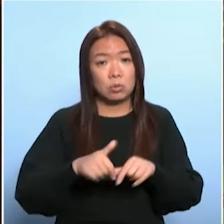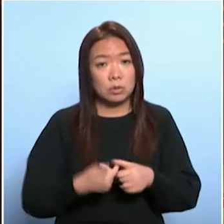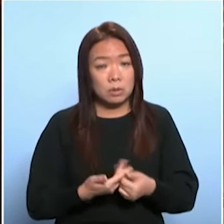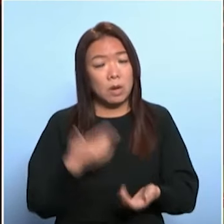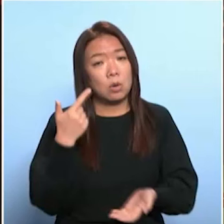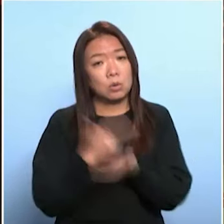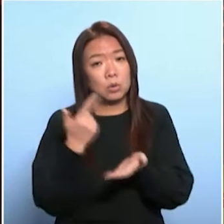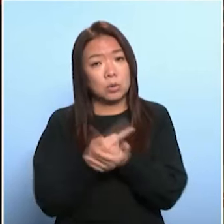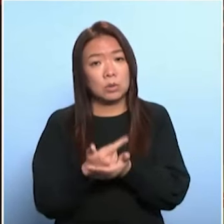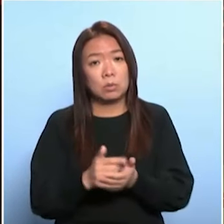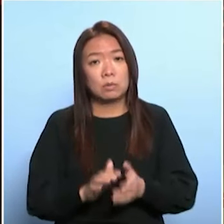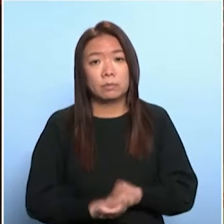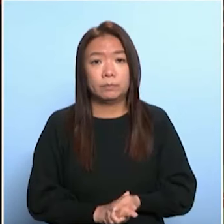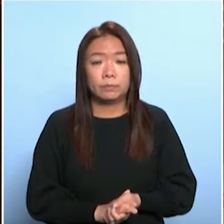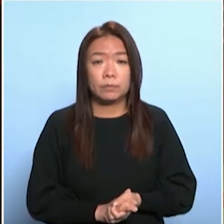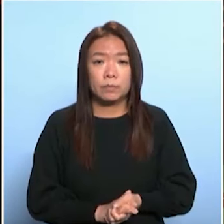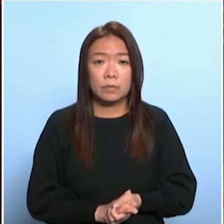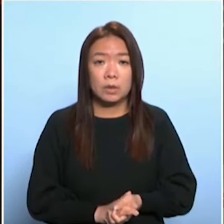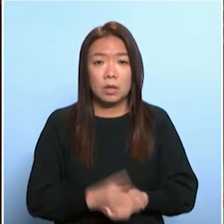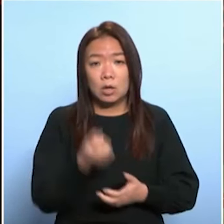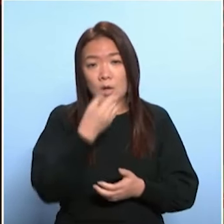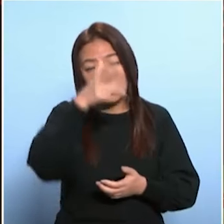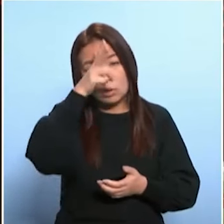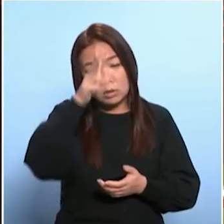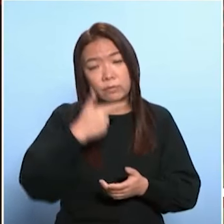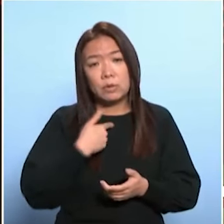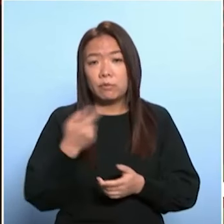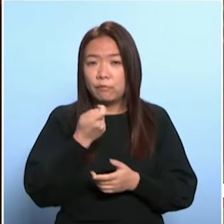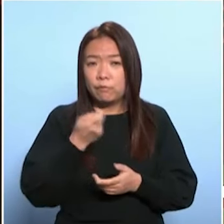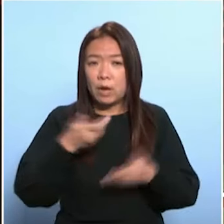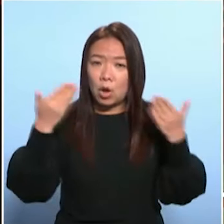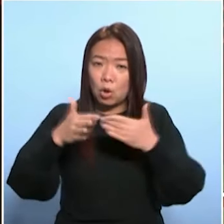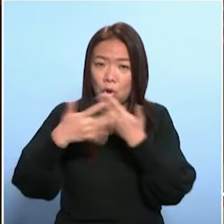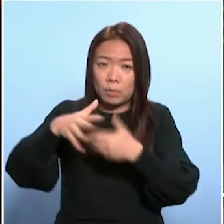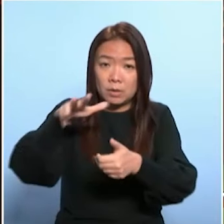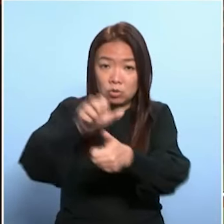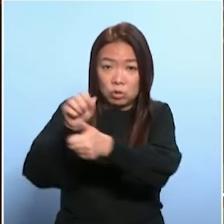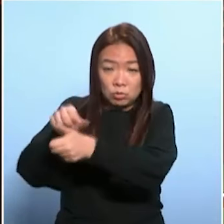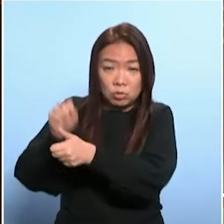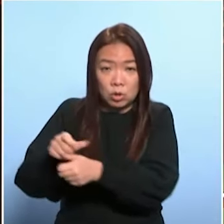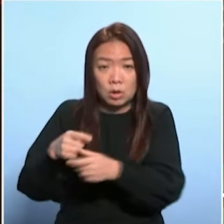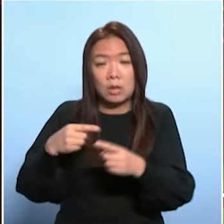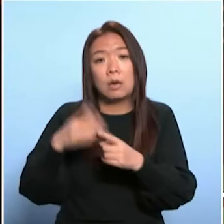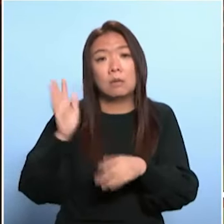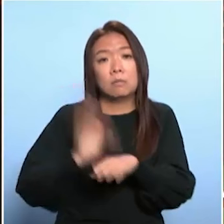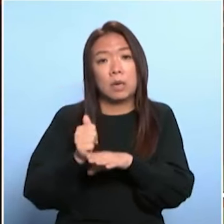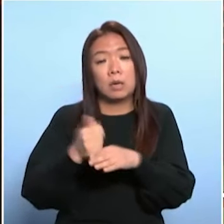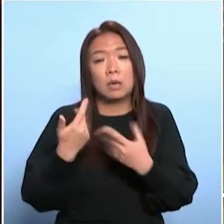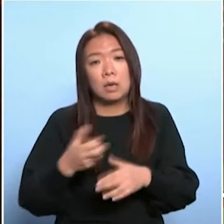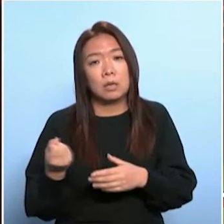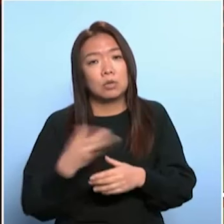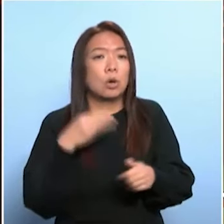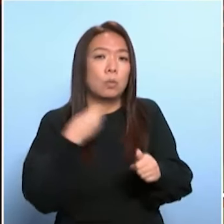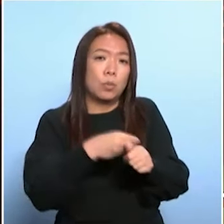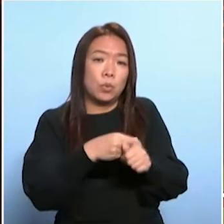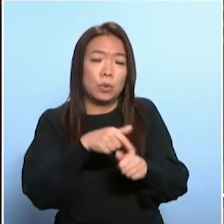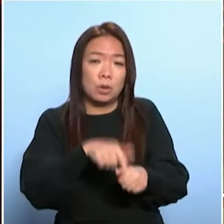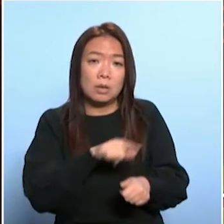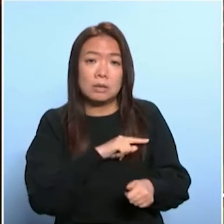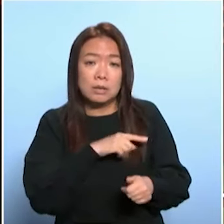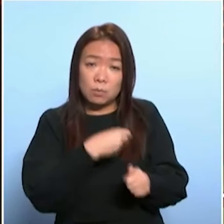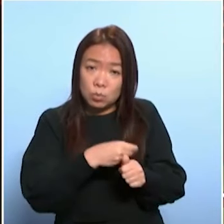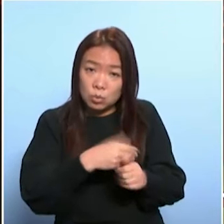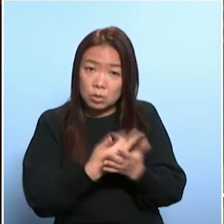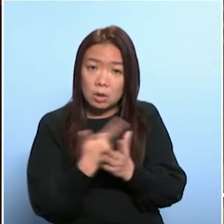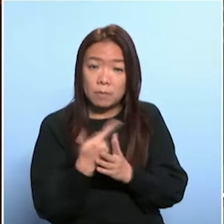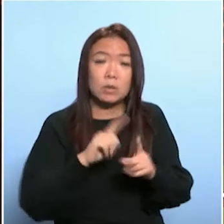的關鍵引擎。特區政府既要加快向外搶人才，亦都要積極培養人才，應該